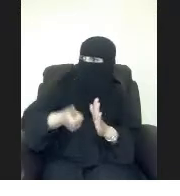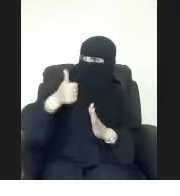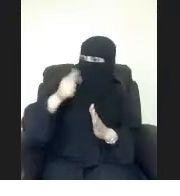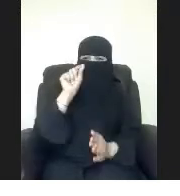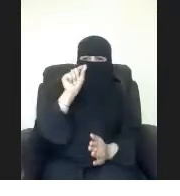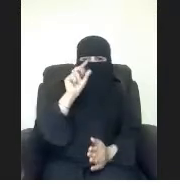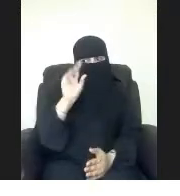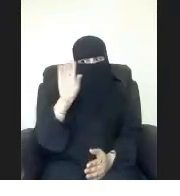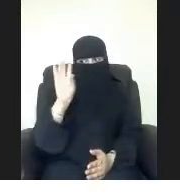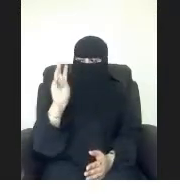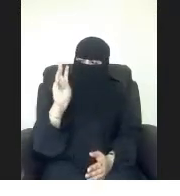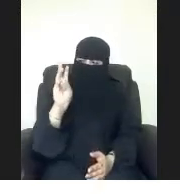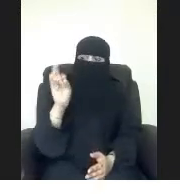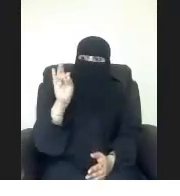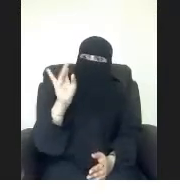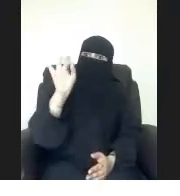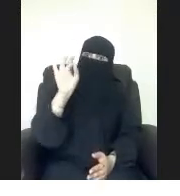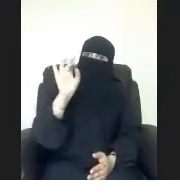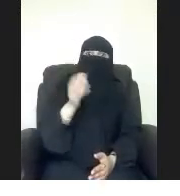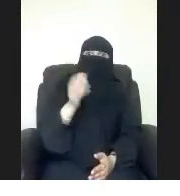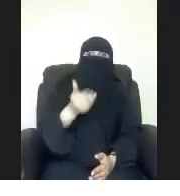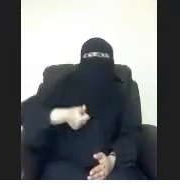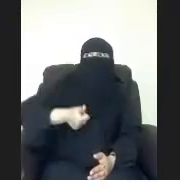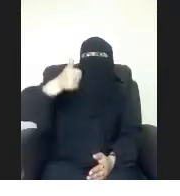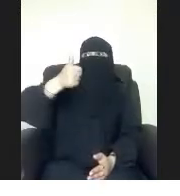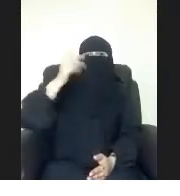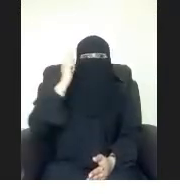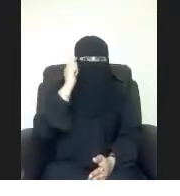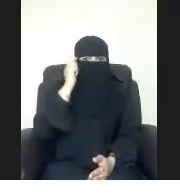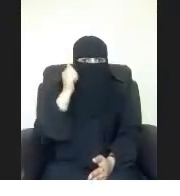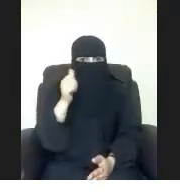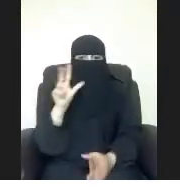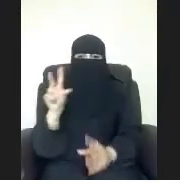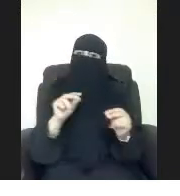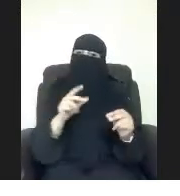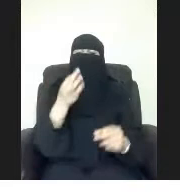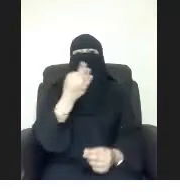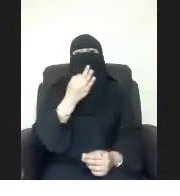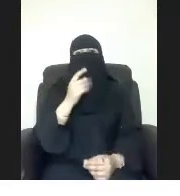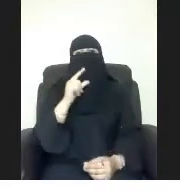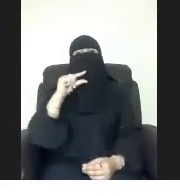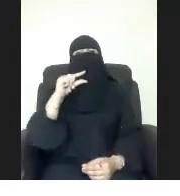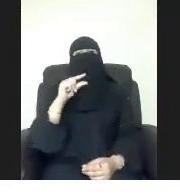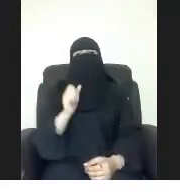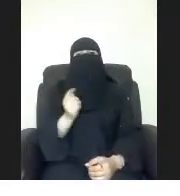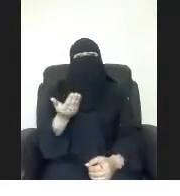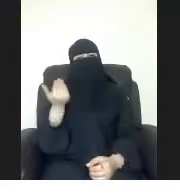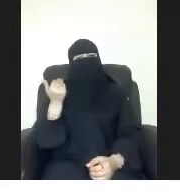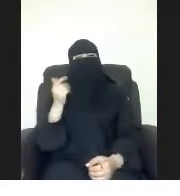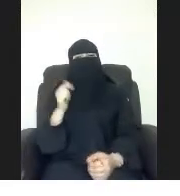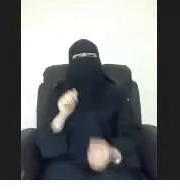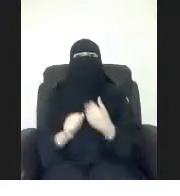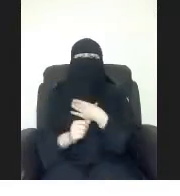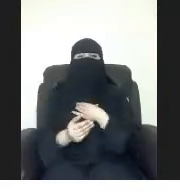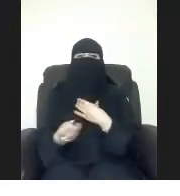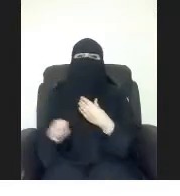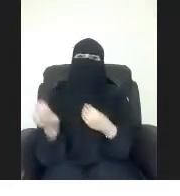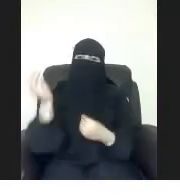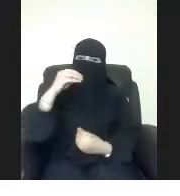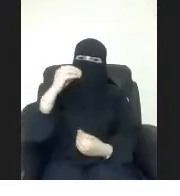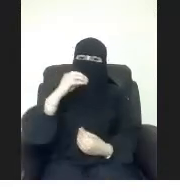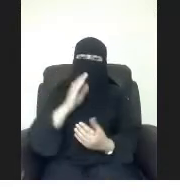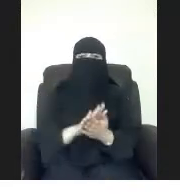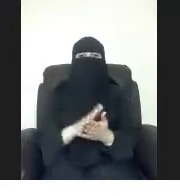سريعاً من الأساتذة الفضلاء قبل قليل، يحسن نتائج الطلاب، يزيد من مشاركة